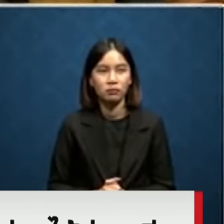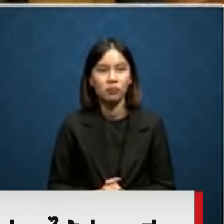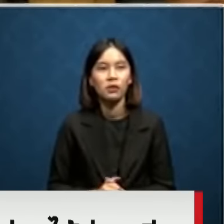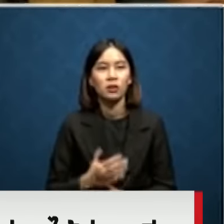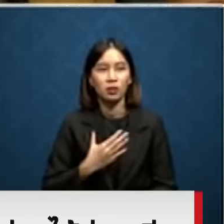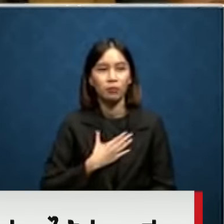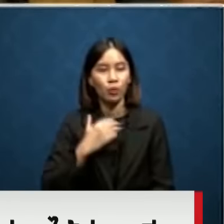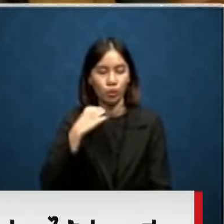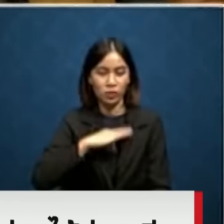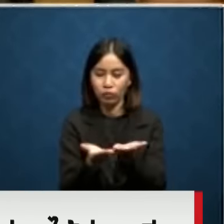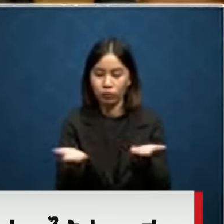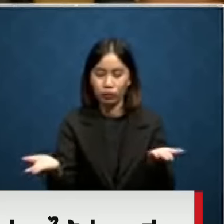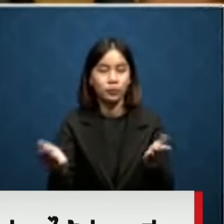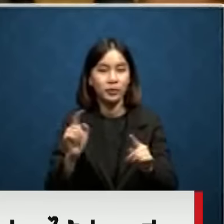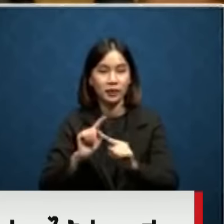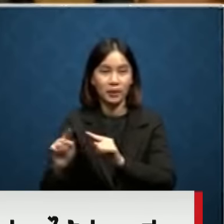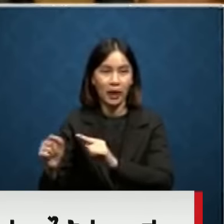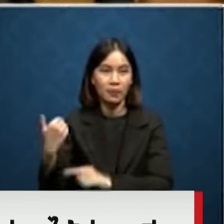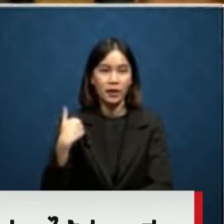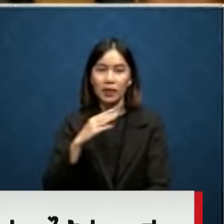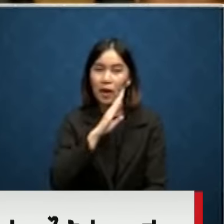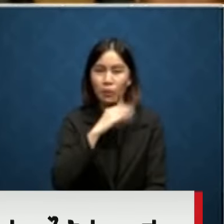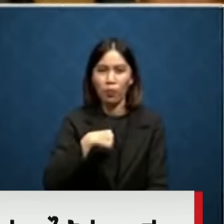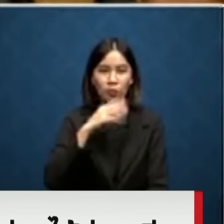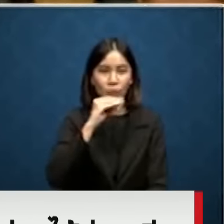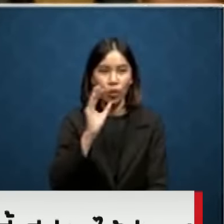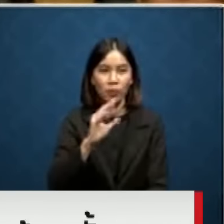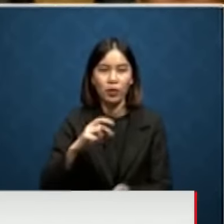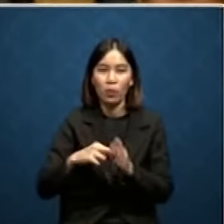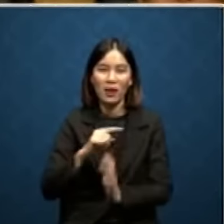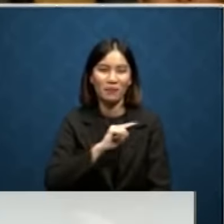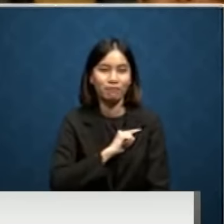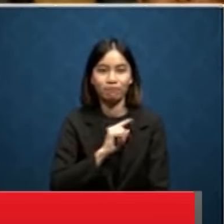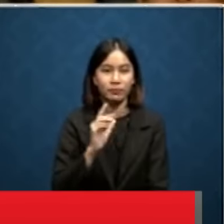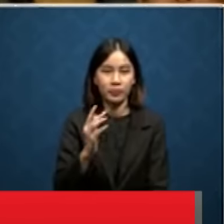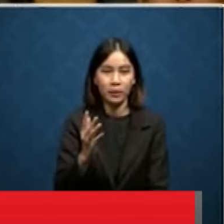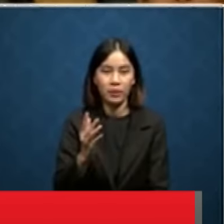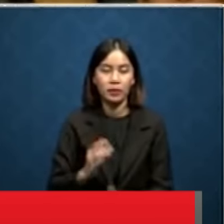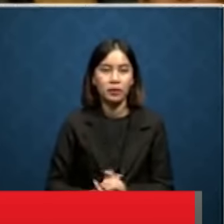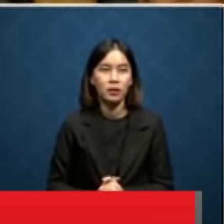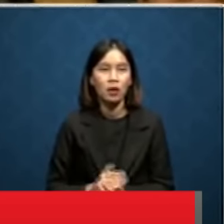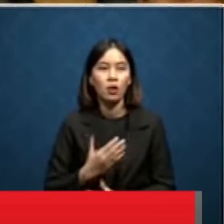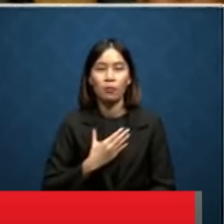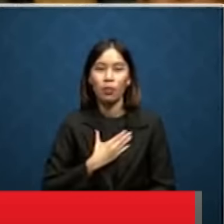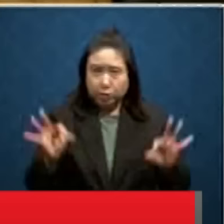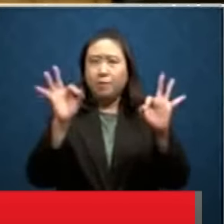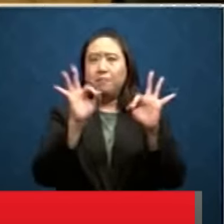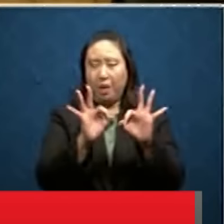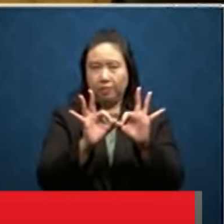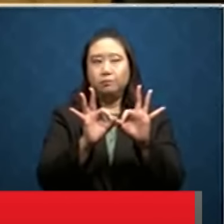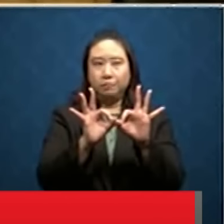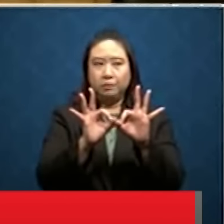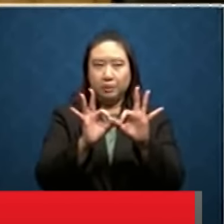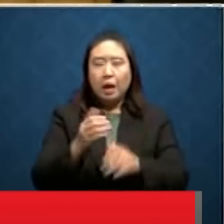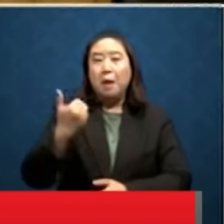ผมละอายใจถ้าผมไม่พูดก็แสดงว่าผมไม่รับผิดชอบผมเป็นคนที่ใช้ไม่ได้มี